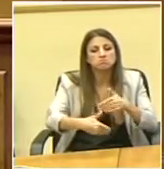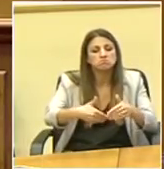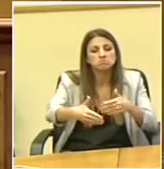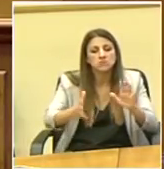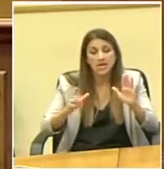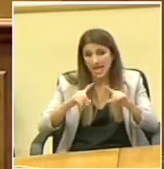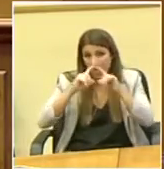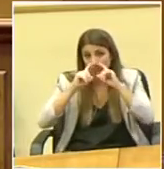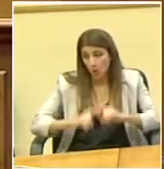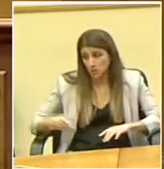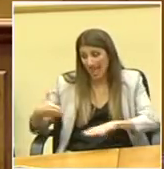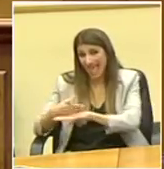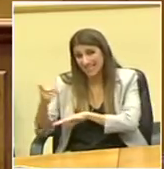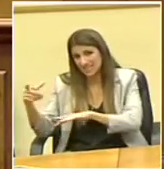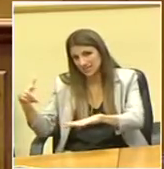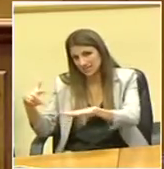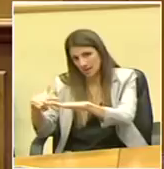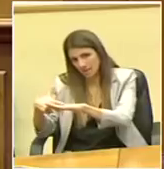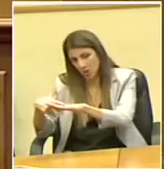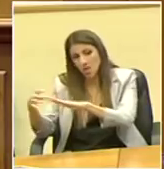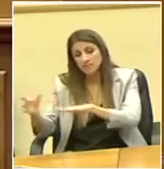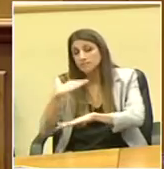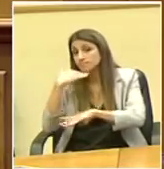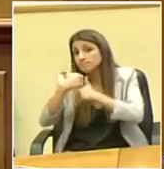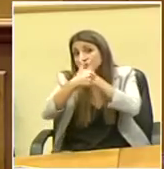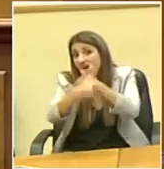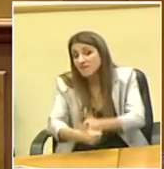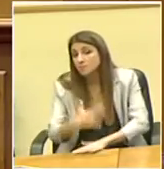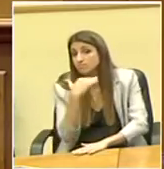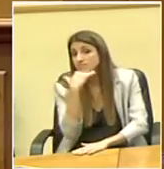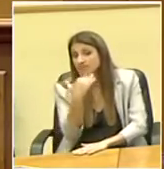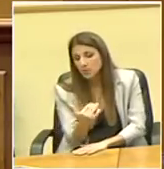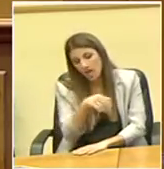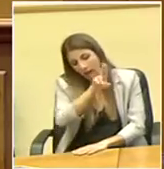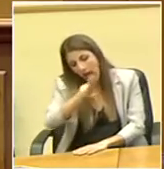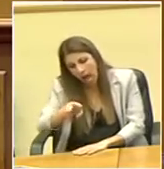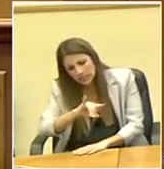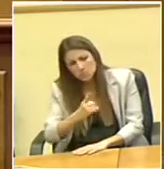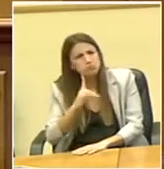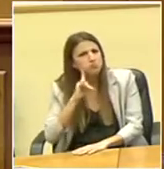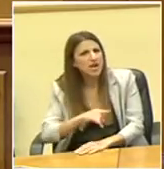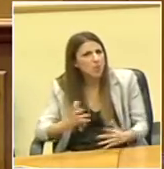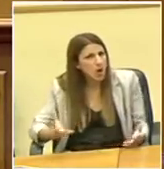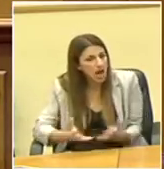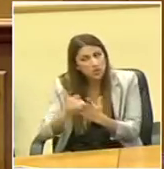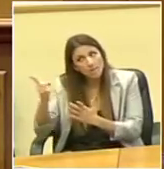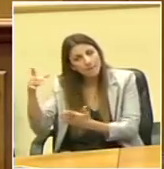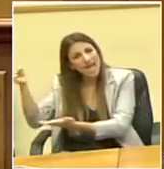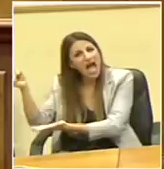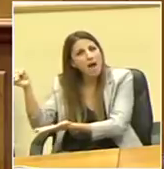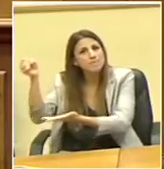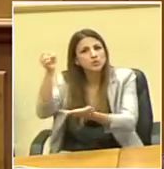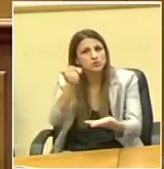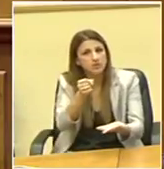οποία έχει εγγυηθεί έχει καταστεί ανεφάρμοστη, άκυρη ή παράνομη, θα αποζημιώσει σαν να